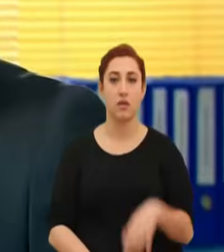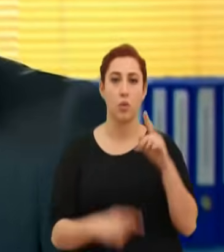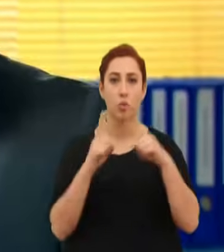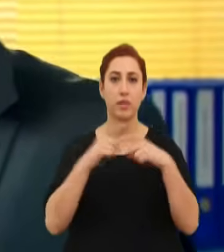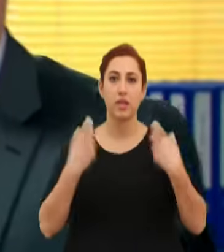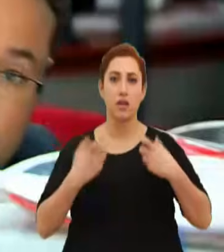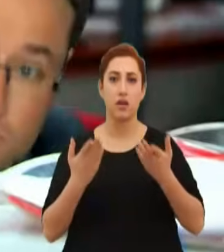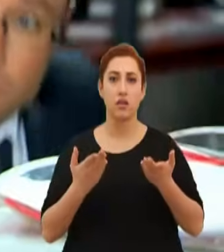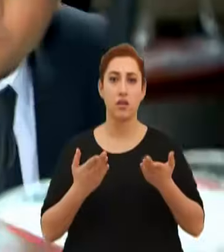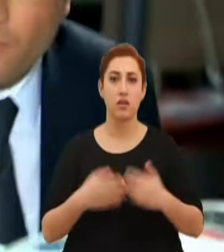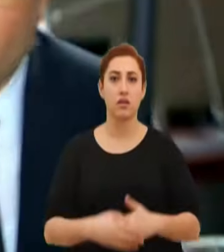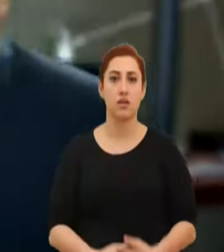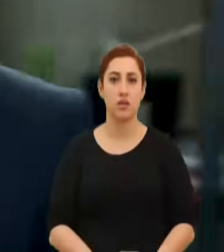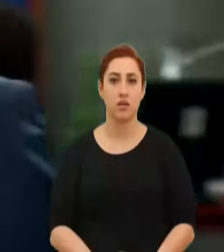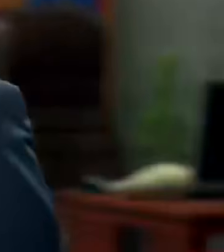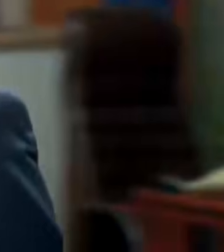Tuğba nerede Erdem?